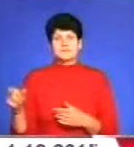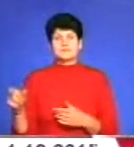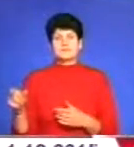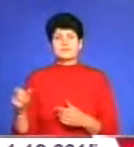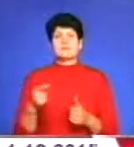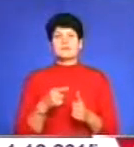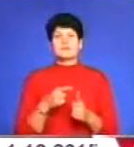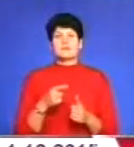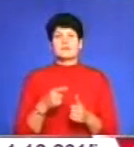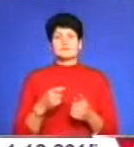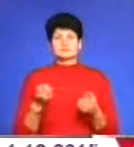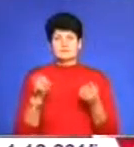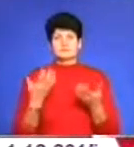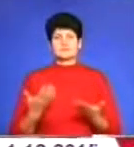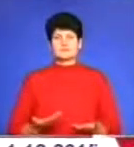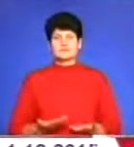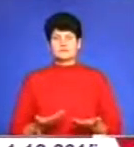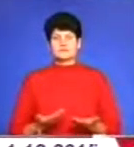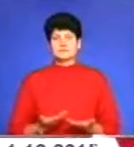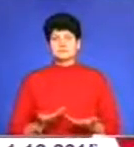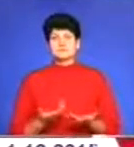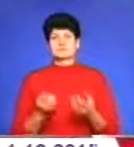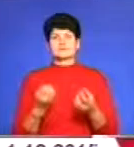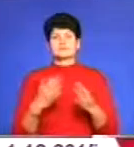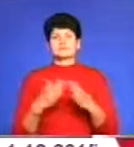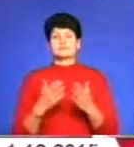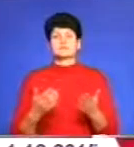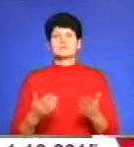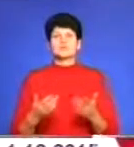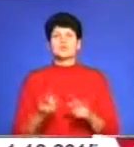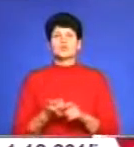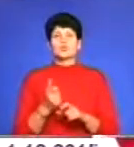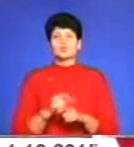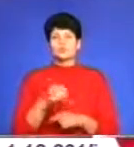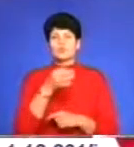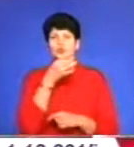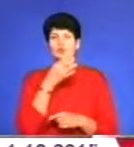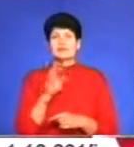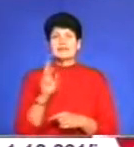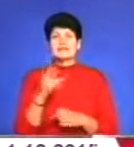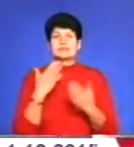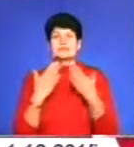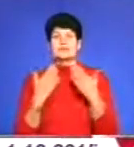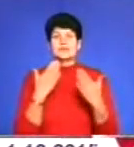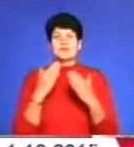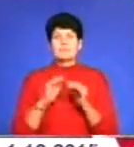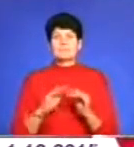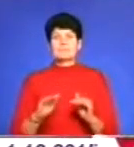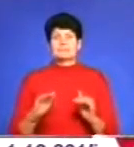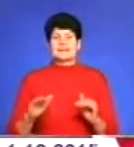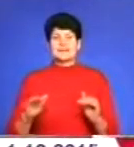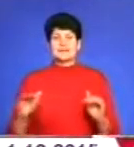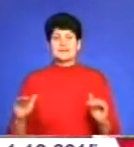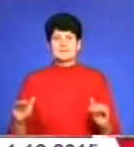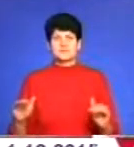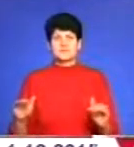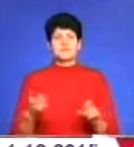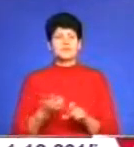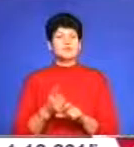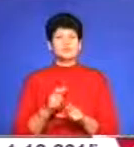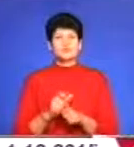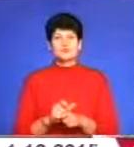іменно на битовому рівні. Дуже подобається, як спілкуються маленькі діти,